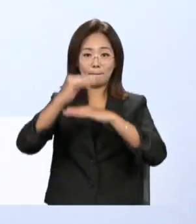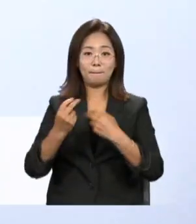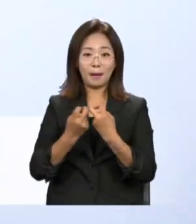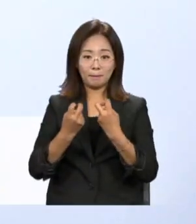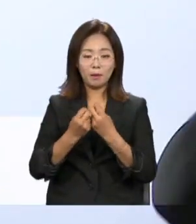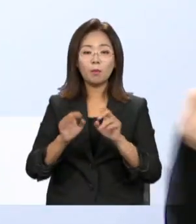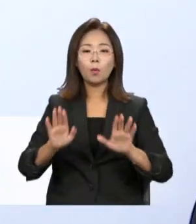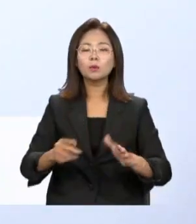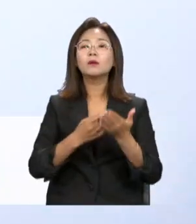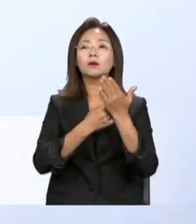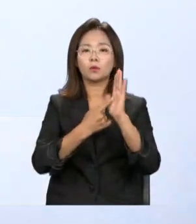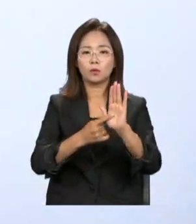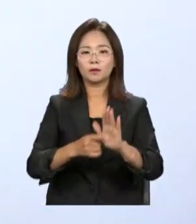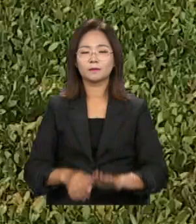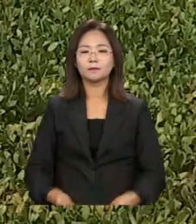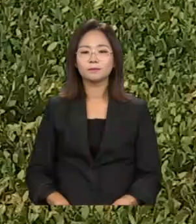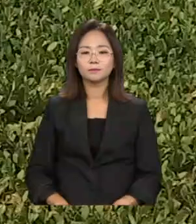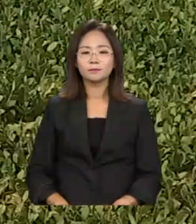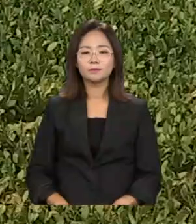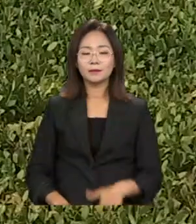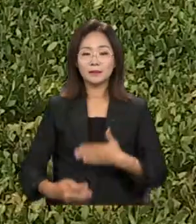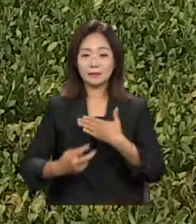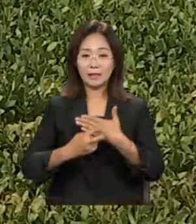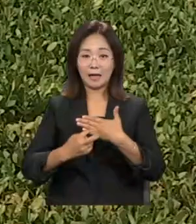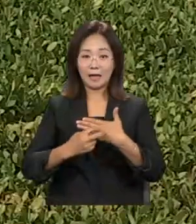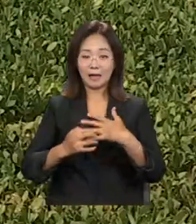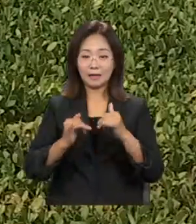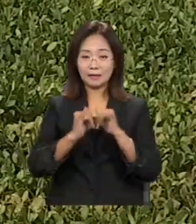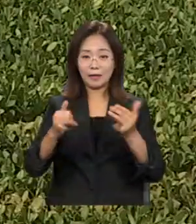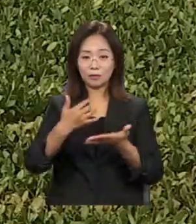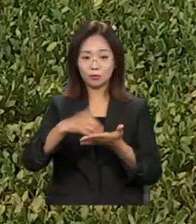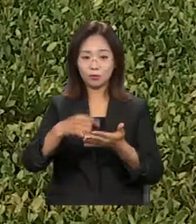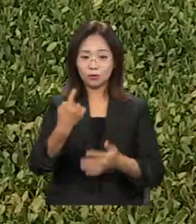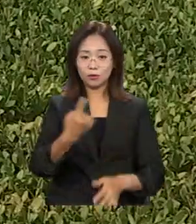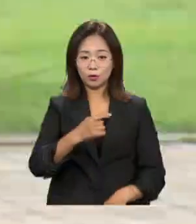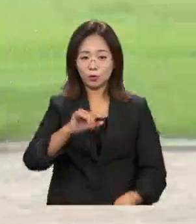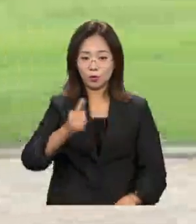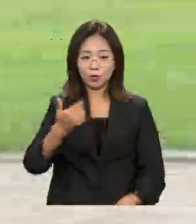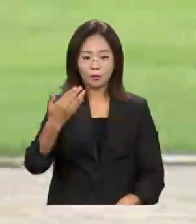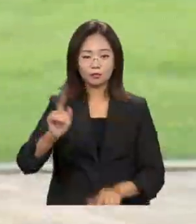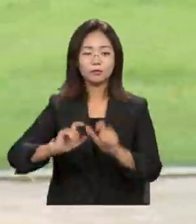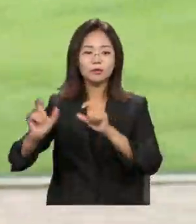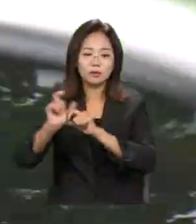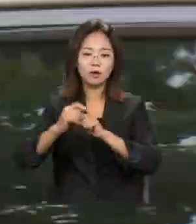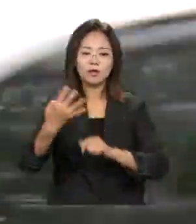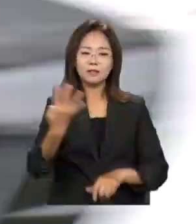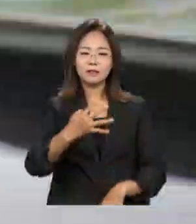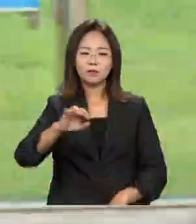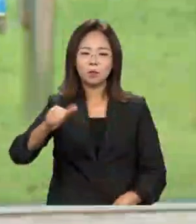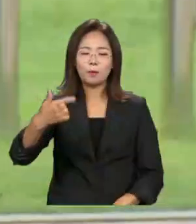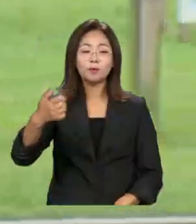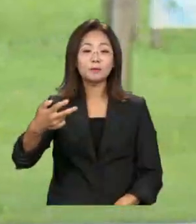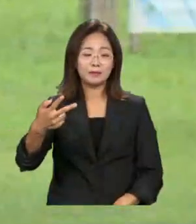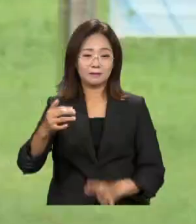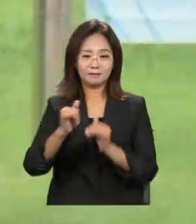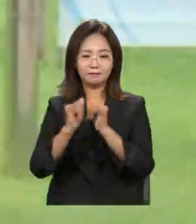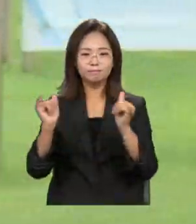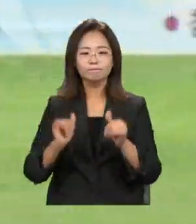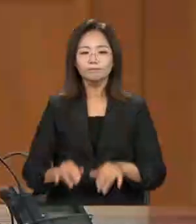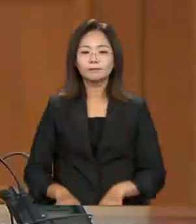오늘 공개합니다 의대 모집 인원은 작년보다 109명 늘어난 4567